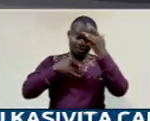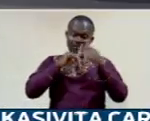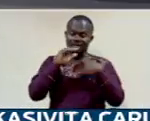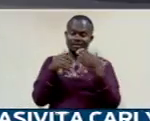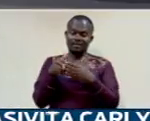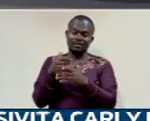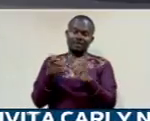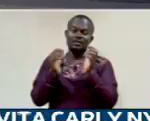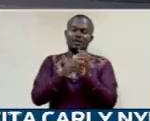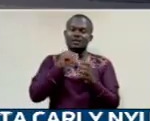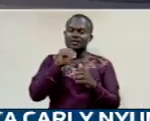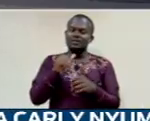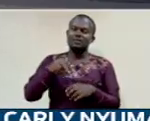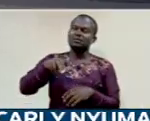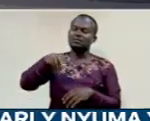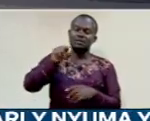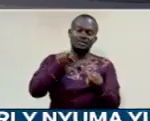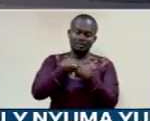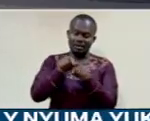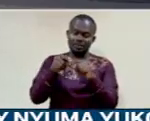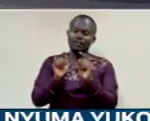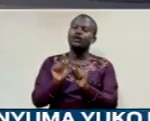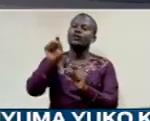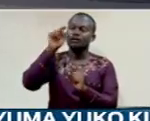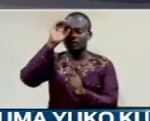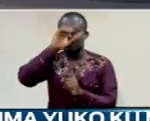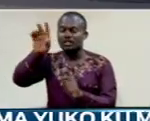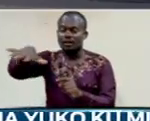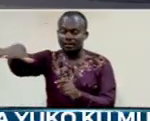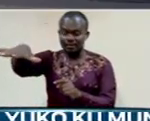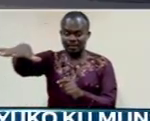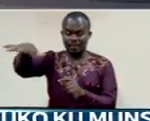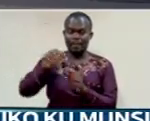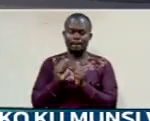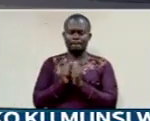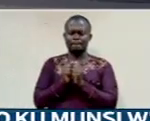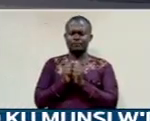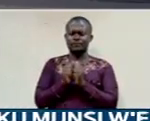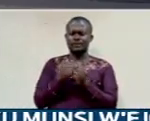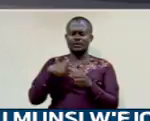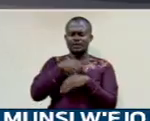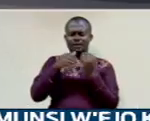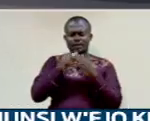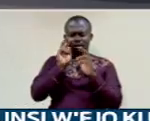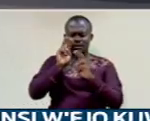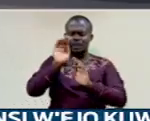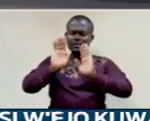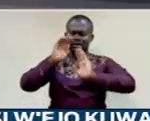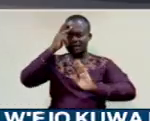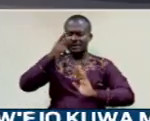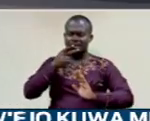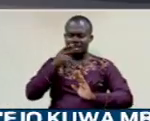kirobanura kandi ntigifite amaguru ngo kigende kikugereho ahubwo ni wowe ujya kugiraruraho kiri reka turebe n'uruhare rw'ababyeyi kuko